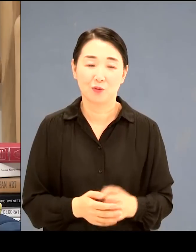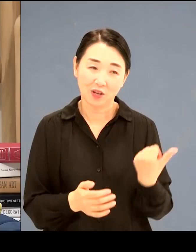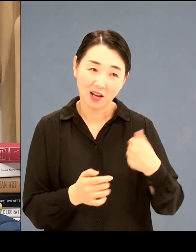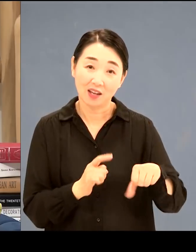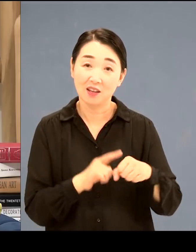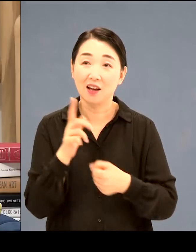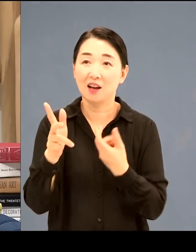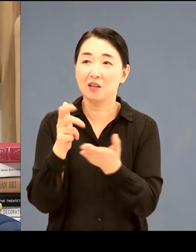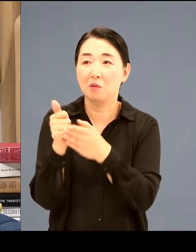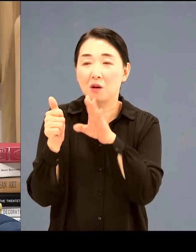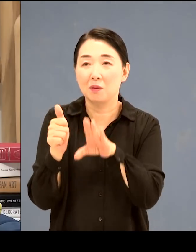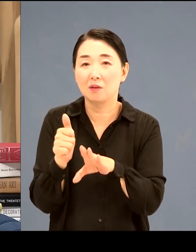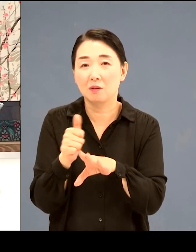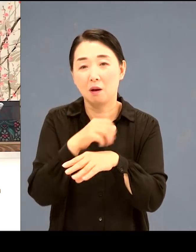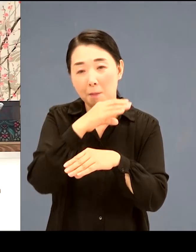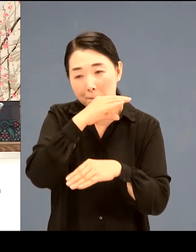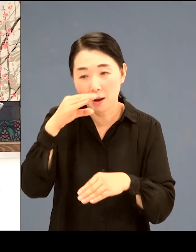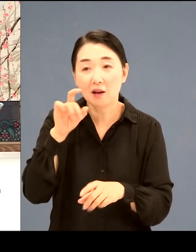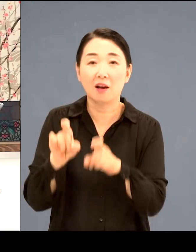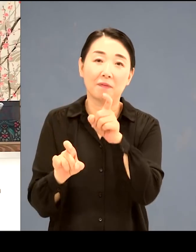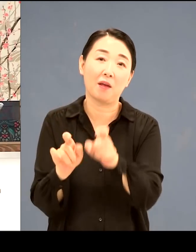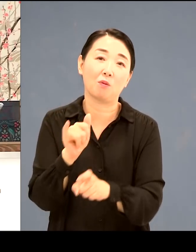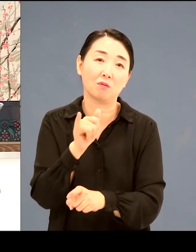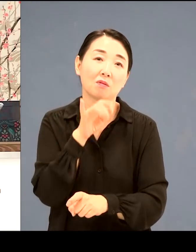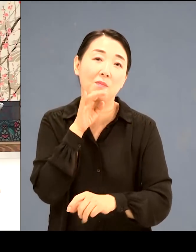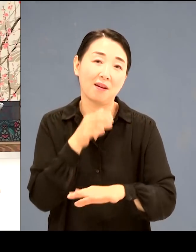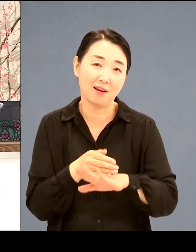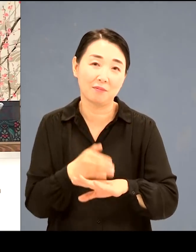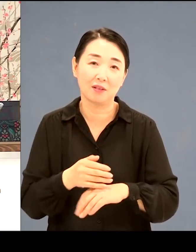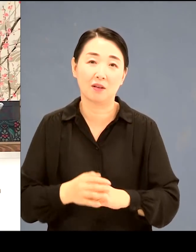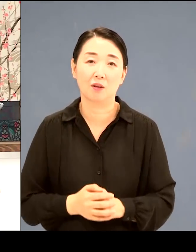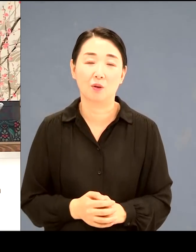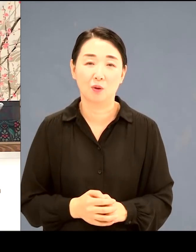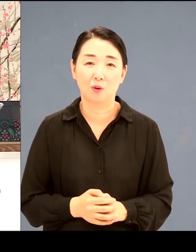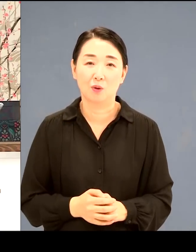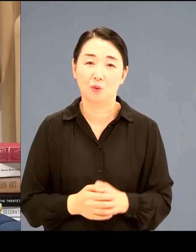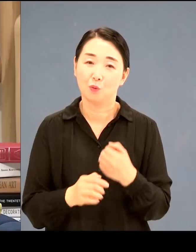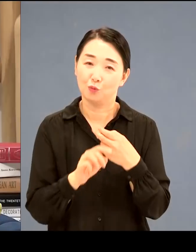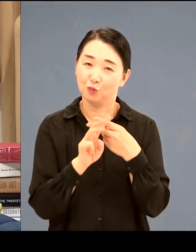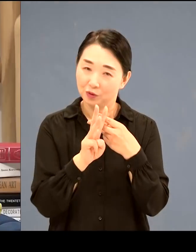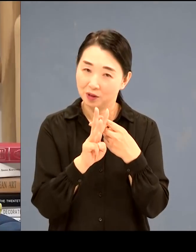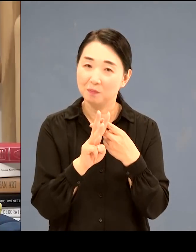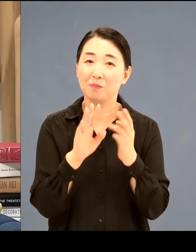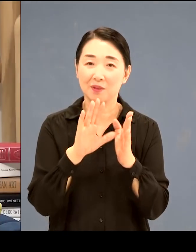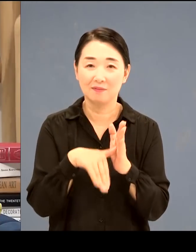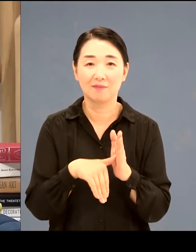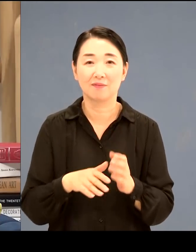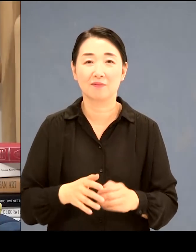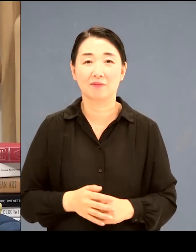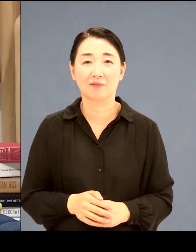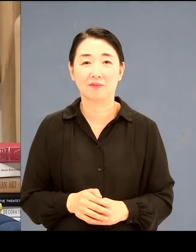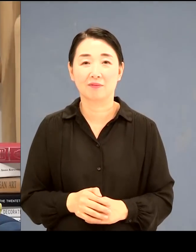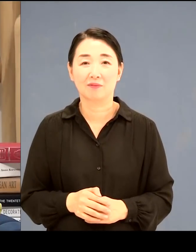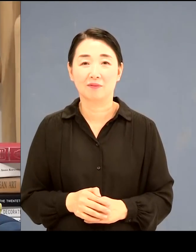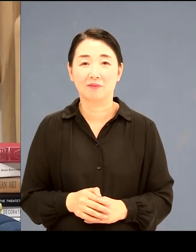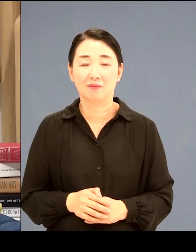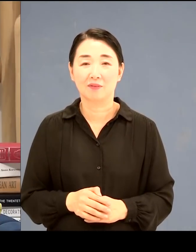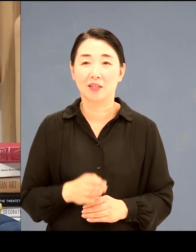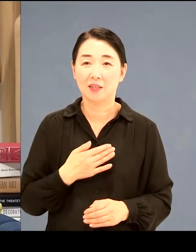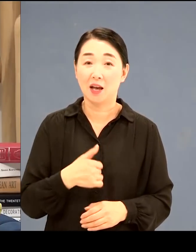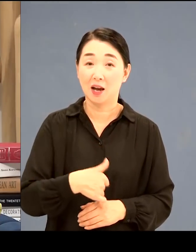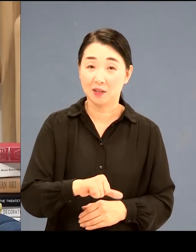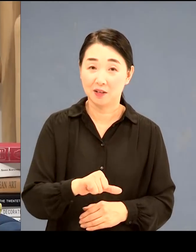앞에서 온전히 나아가고 있는 것 자체도 감사한데 중학교 3학년 때인가 그 저희 아들이